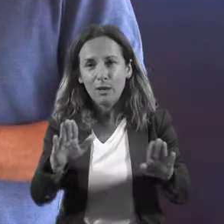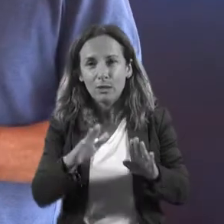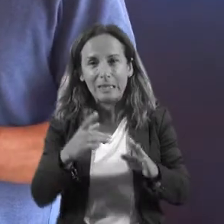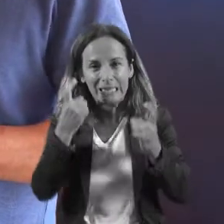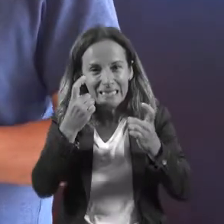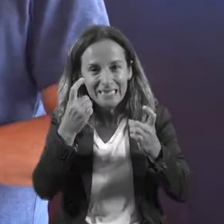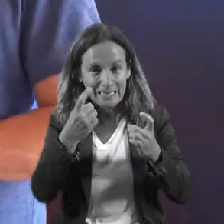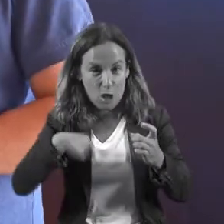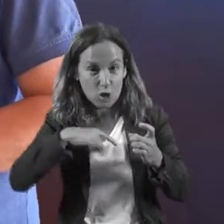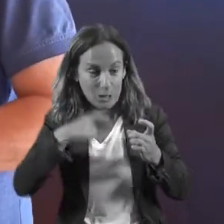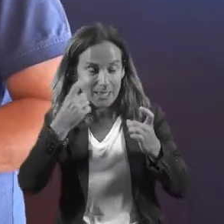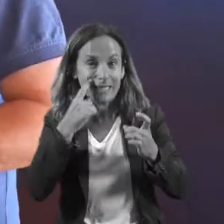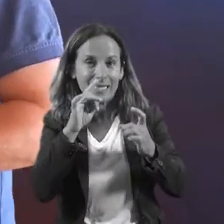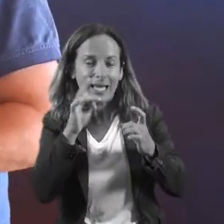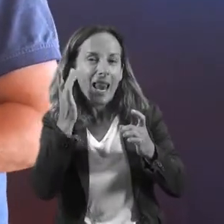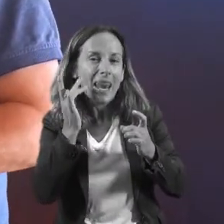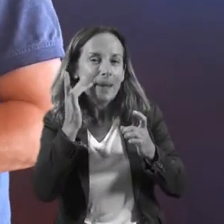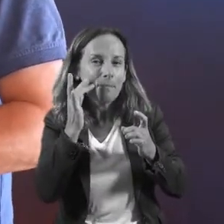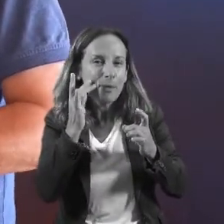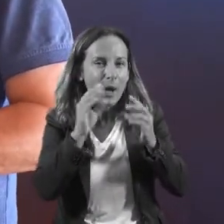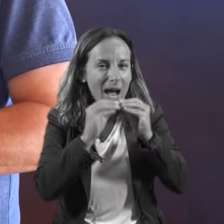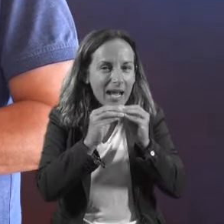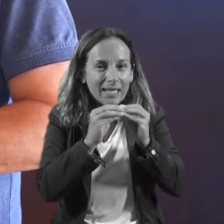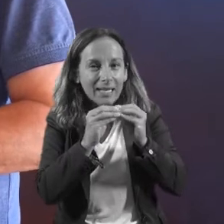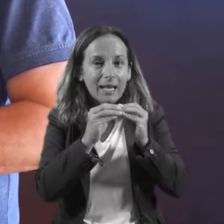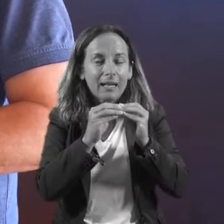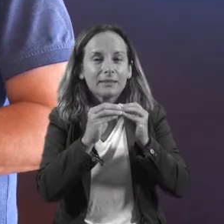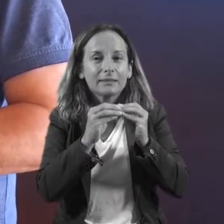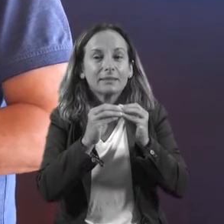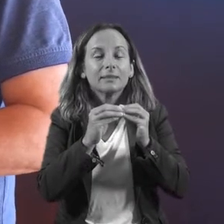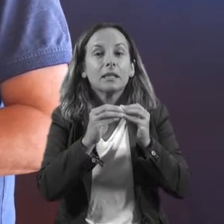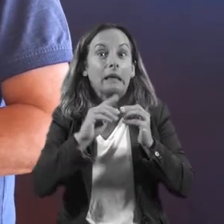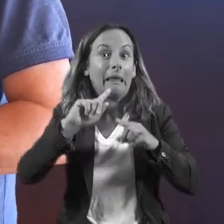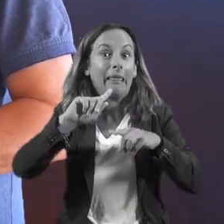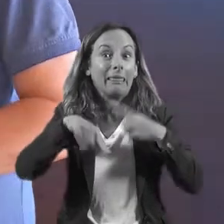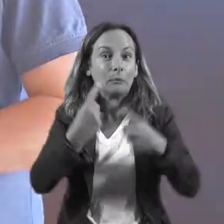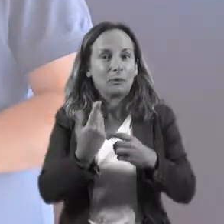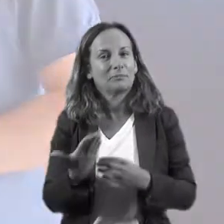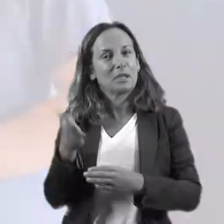perquè duia una quantitat de botó impressionant i bueno, i les posarem.